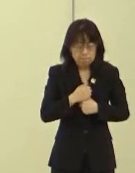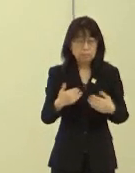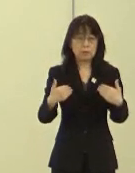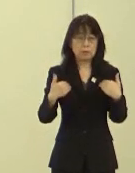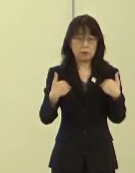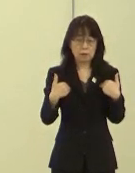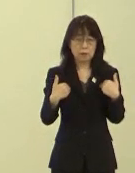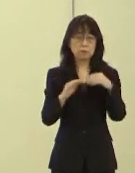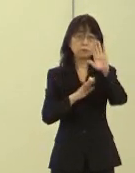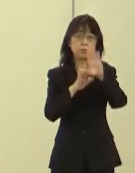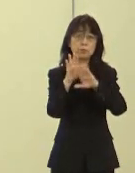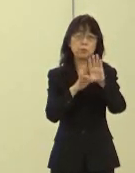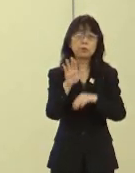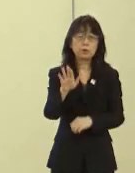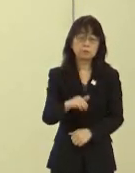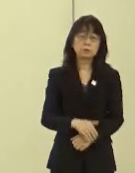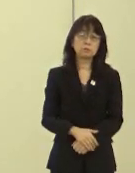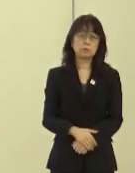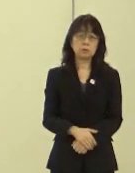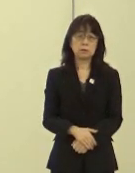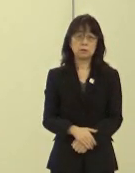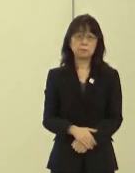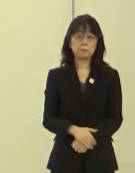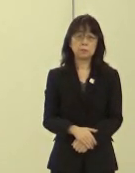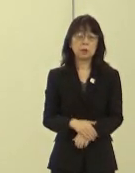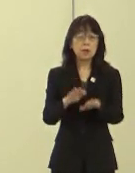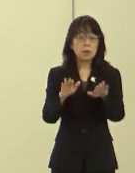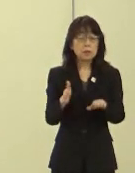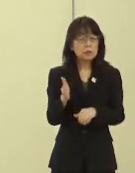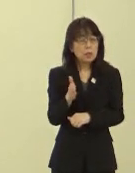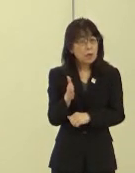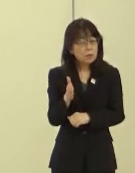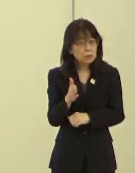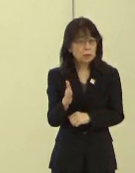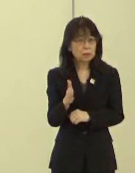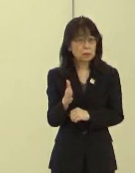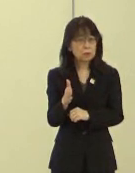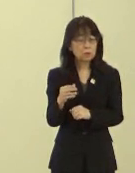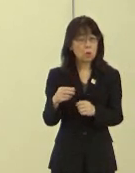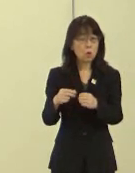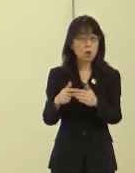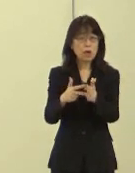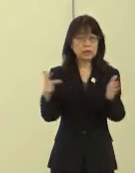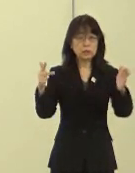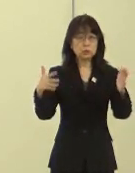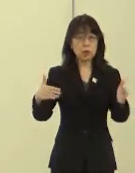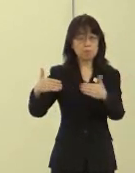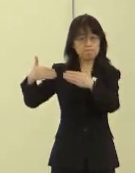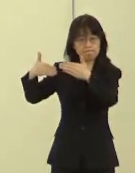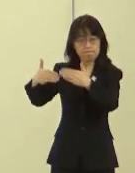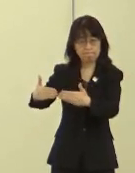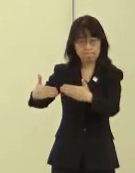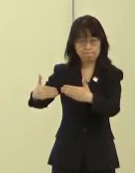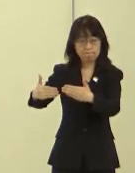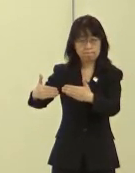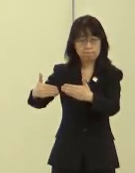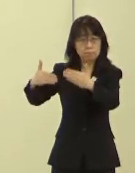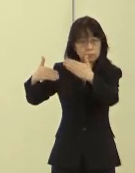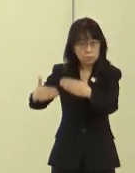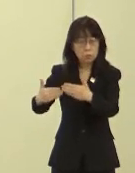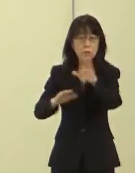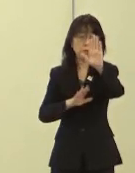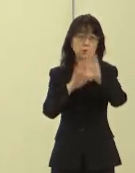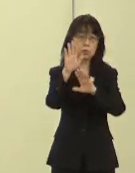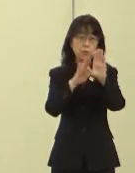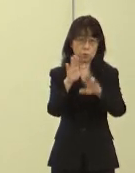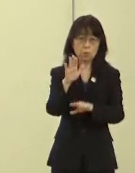というふうに思います。最近直近の1週間の感染状況を見てまいります